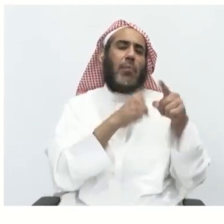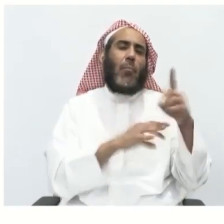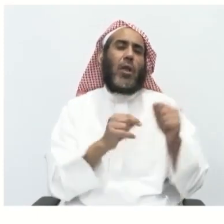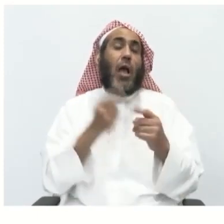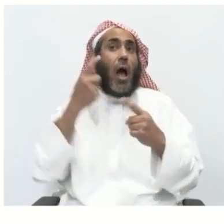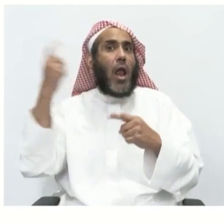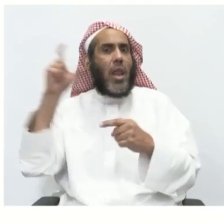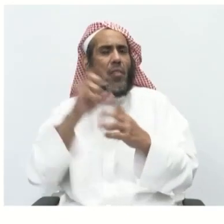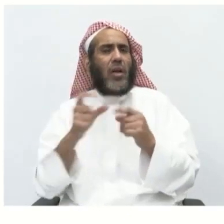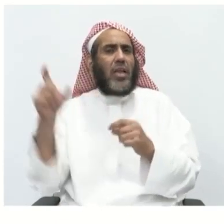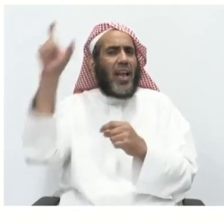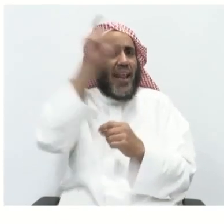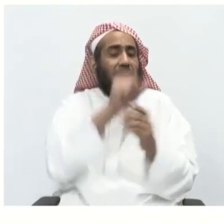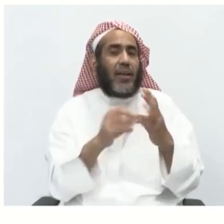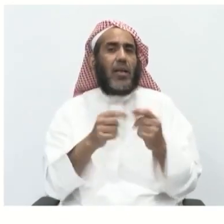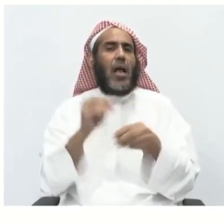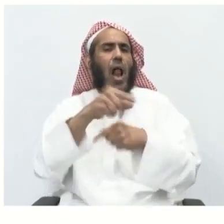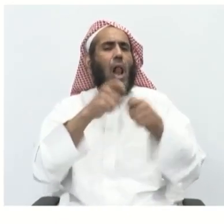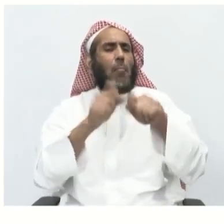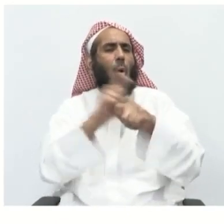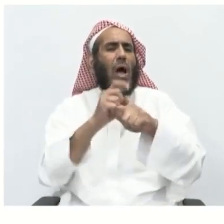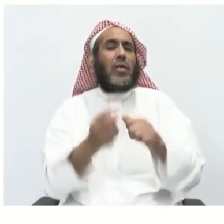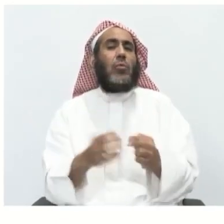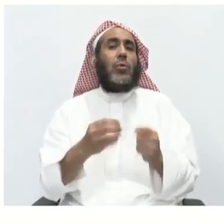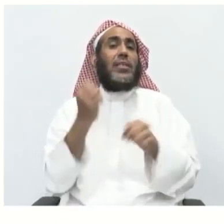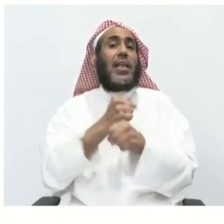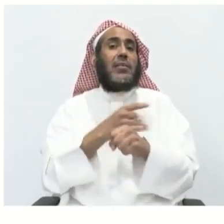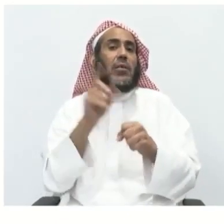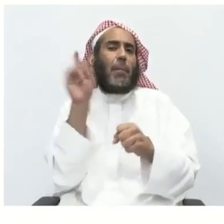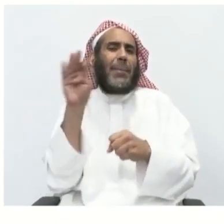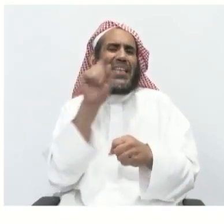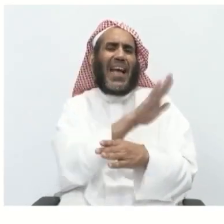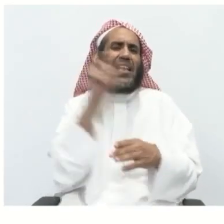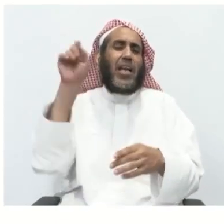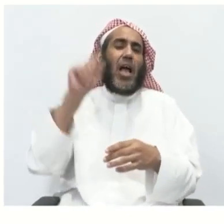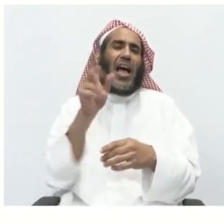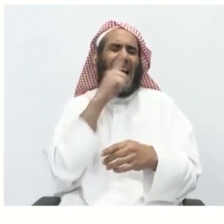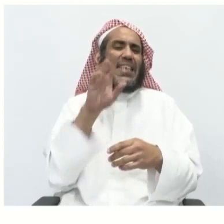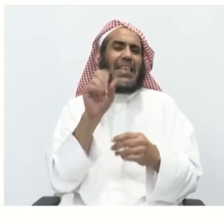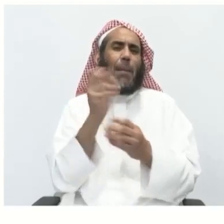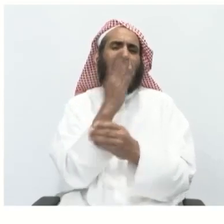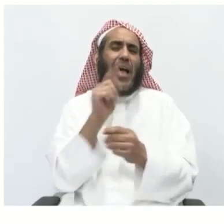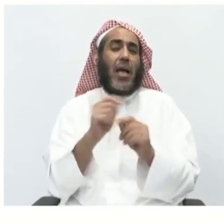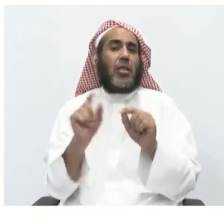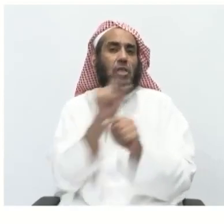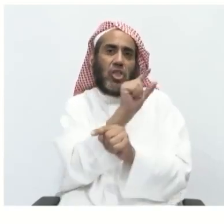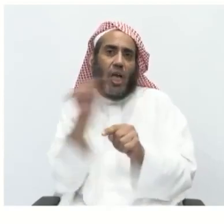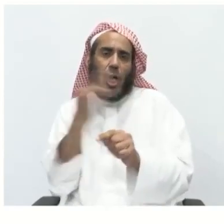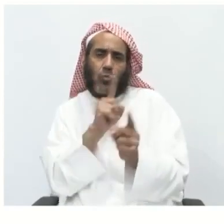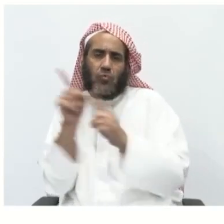النظريه المواد والادوات اللازمه كبريتات النحاس المائي الثنائي هذه هي الصيغه